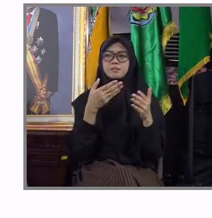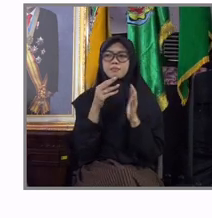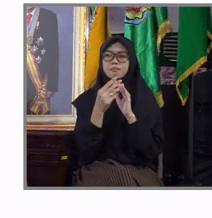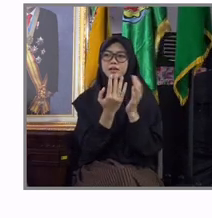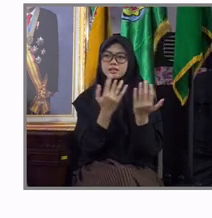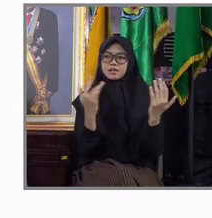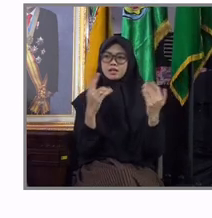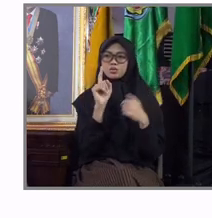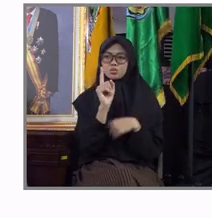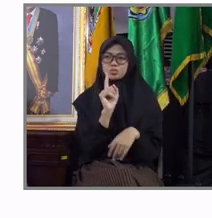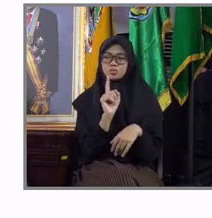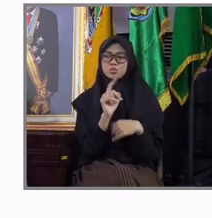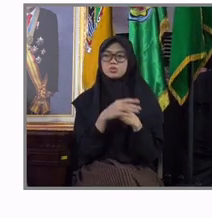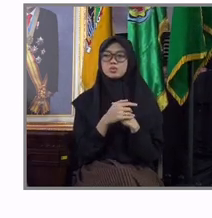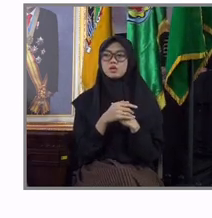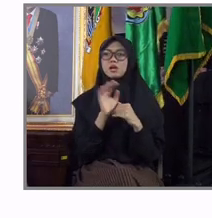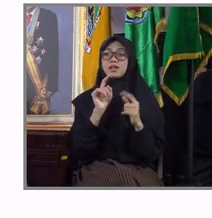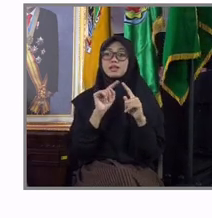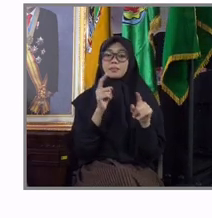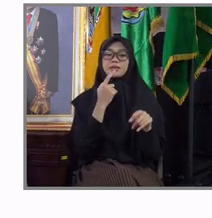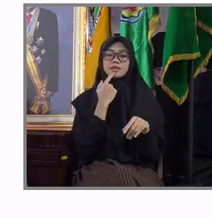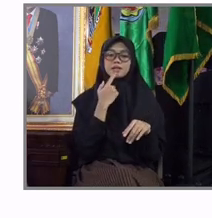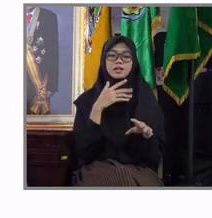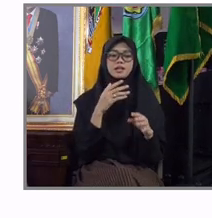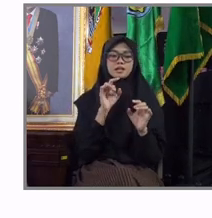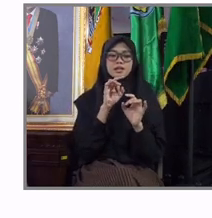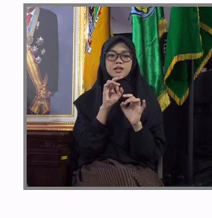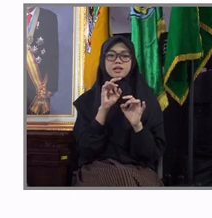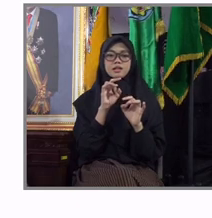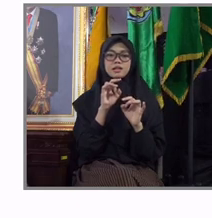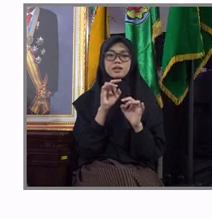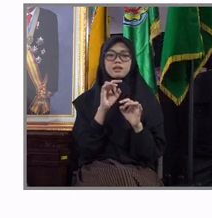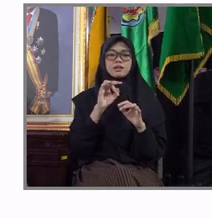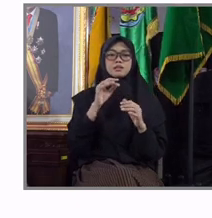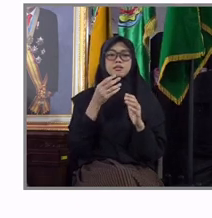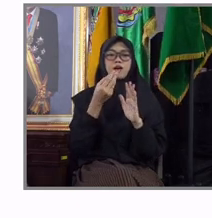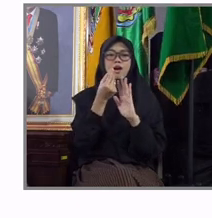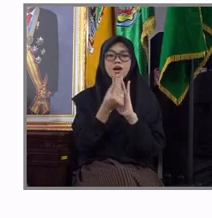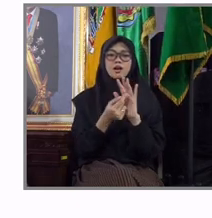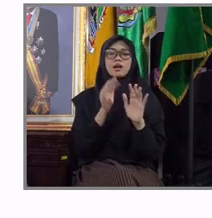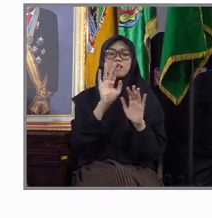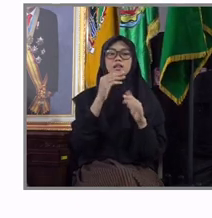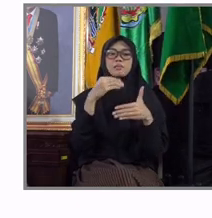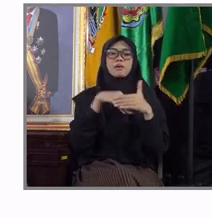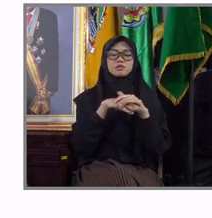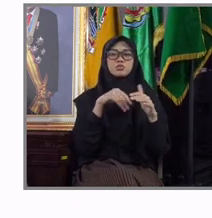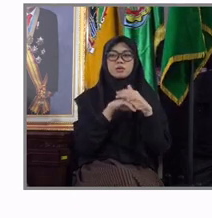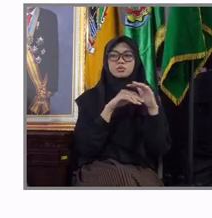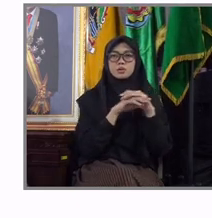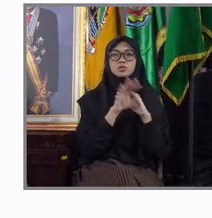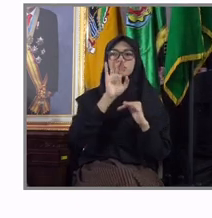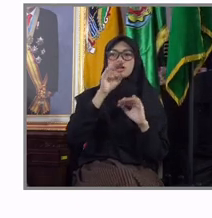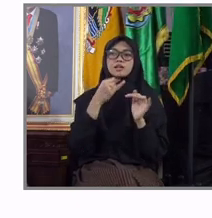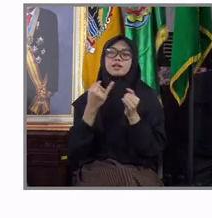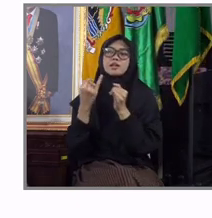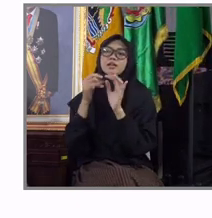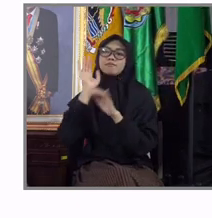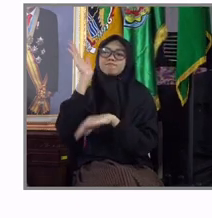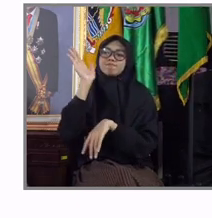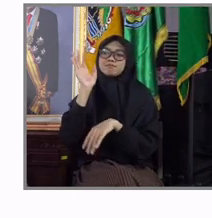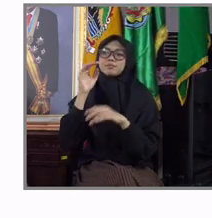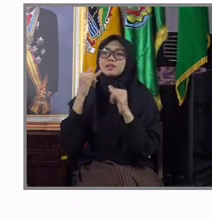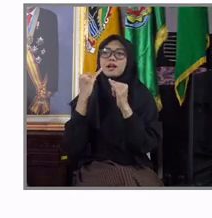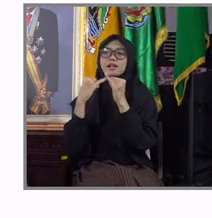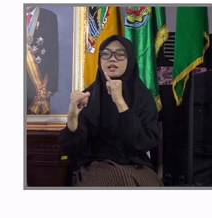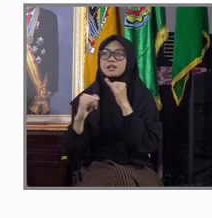tercatat, nanti di paparan saya yang paling akhir akan ada gambaran sudah masuk berapa. Itu sudah real time ya, yang masuk terakhir